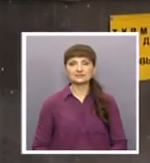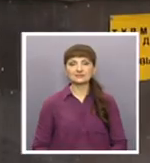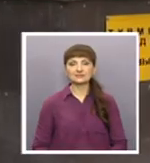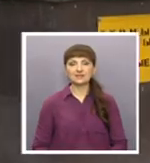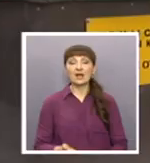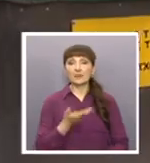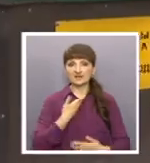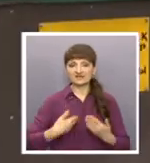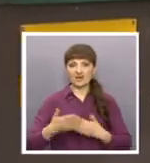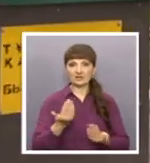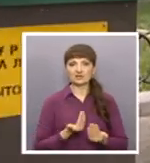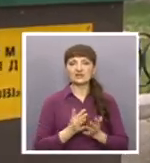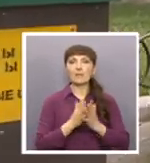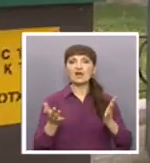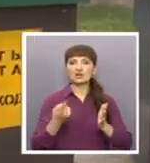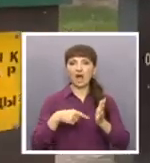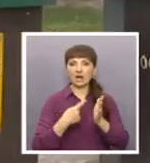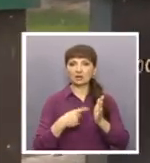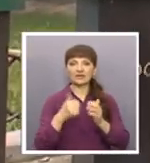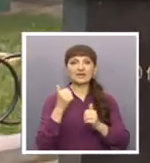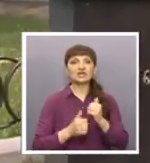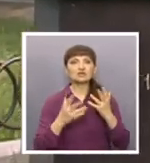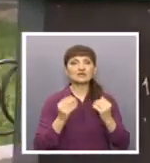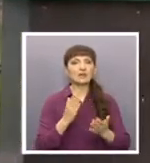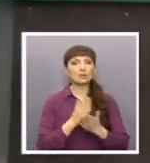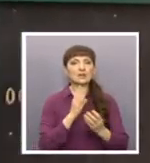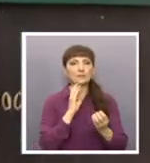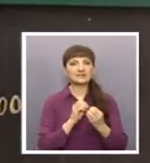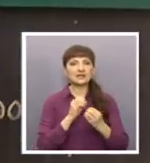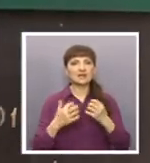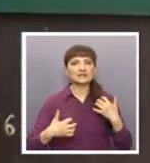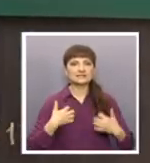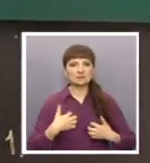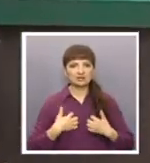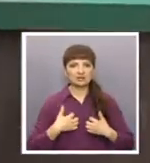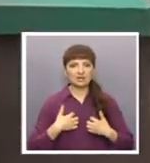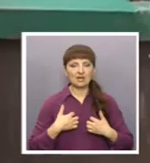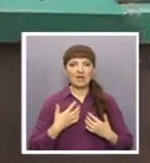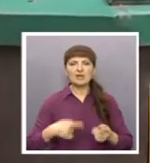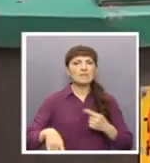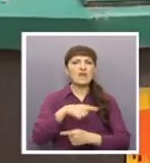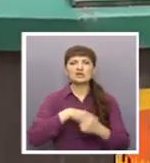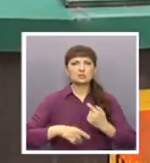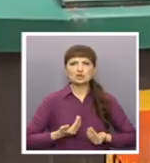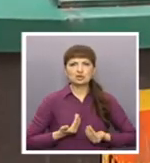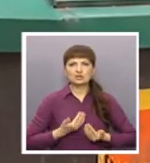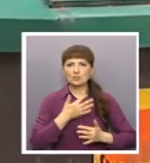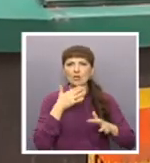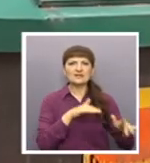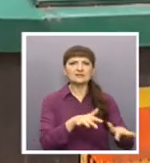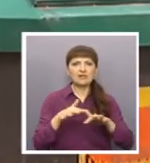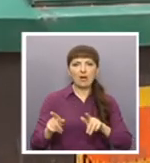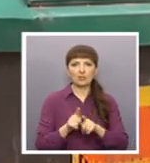Мы с вами, жители больших городов, ежедневно находимся в постоянной спешке. И в этом бешеном ритме жизни многое